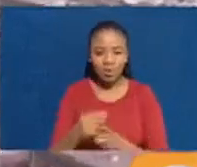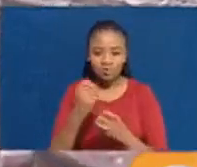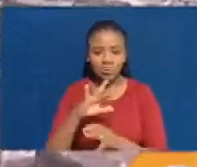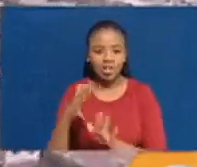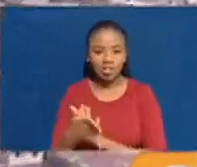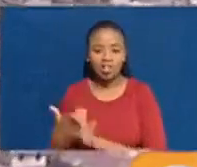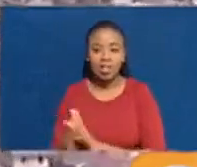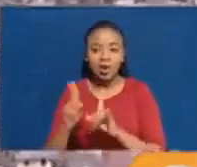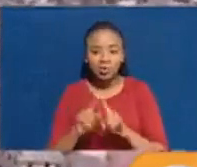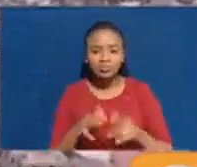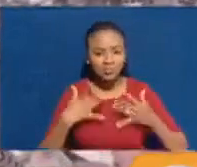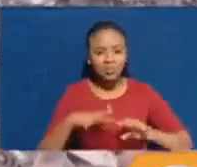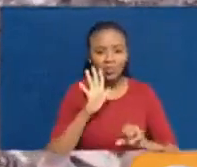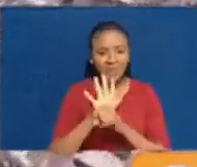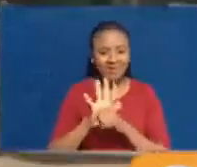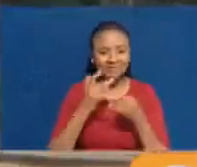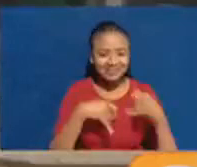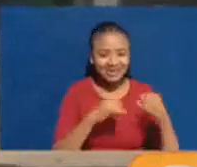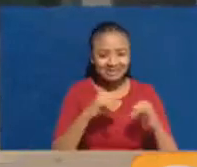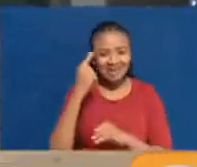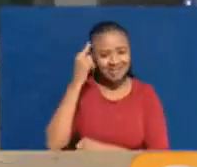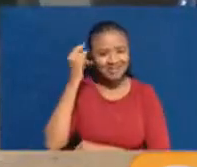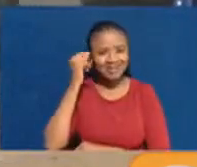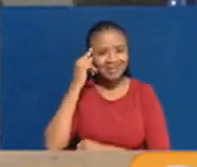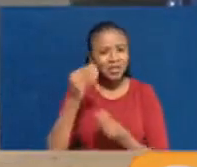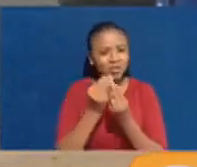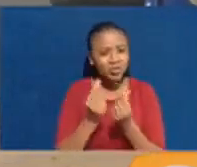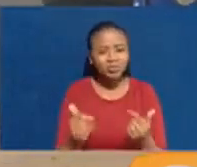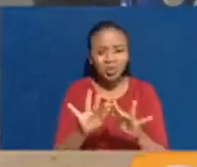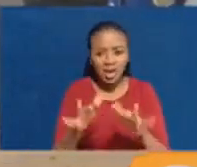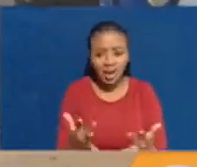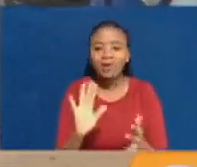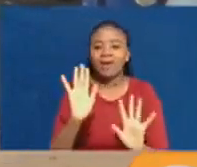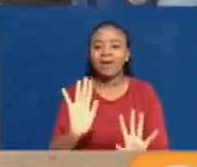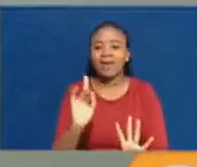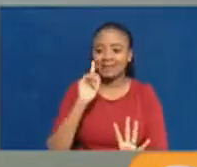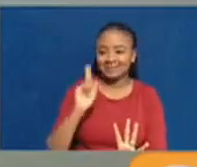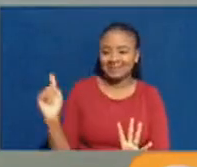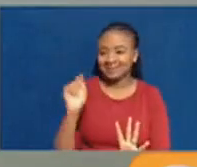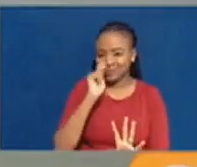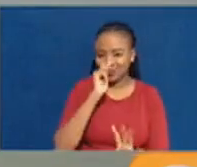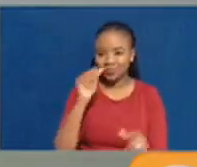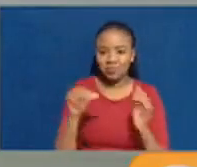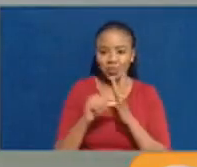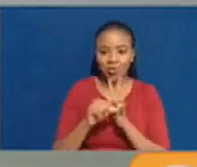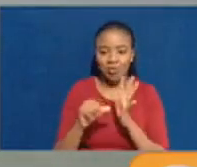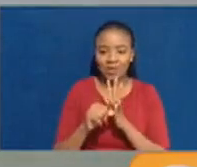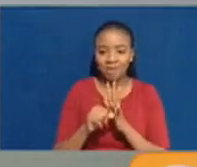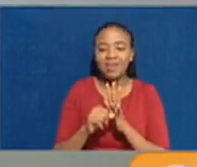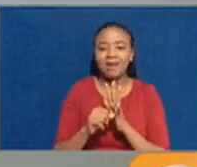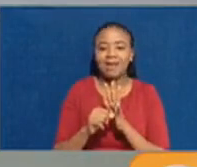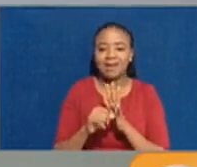vichwa kutafuta suluhu ya mabadiliko ya tabia nchi, tuktuk hizi zinaonekana kuwa kikwazo kikubwa katika udhibiti wa hewa